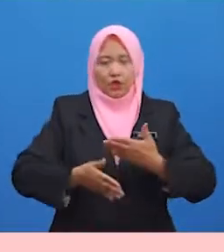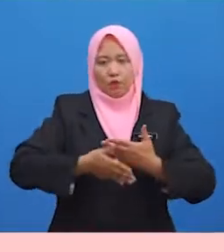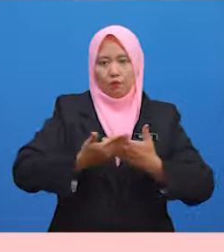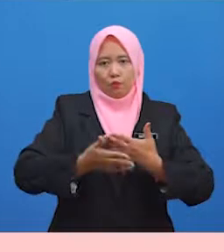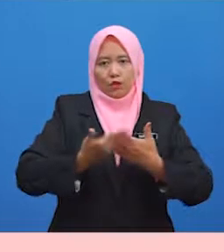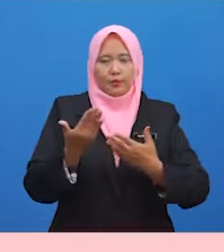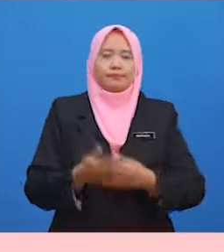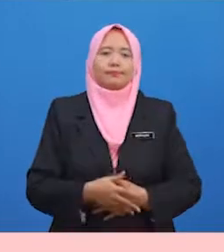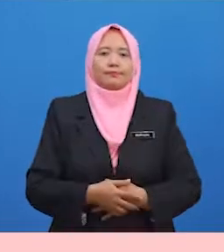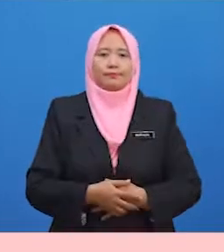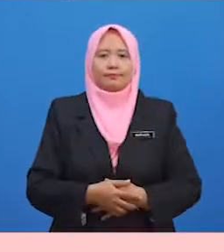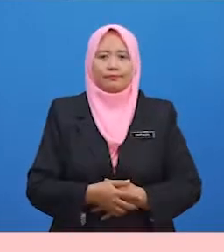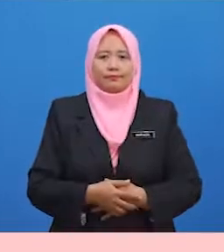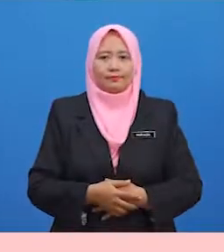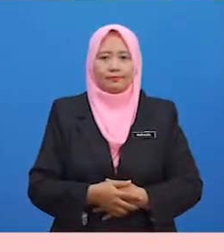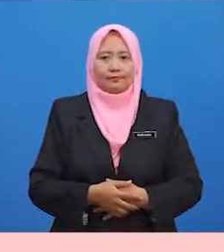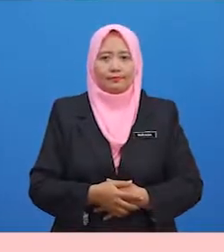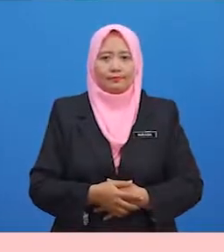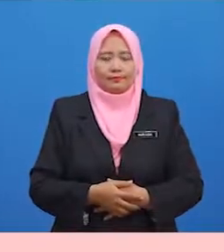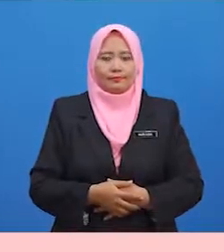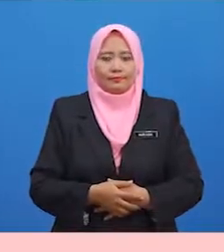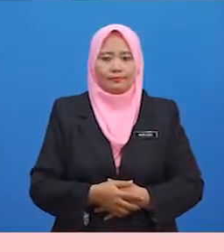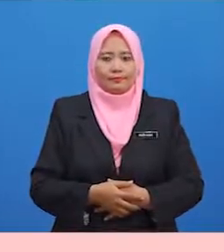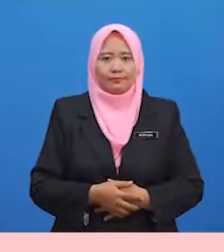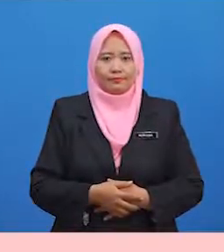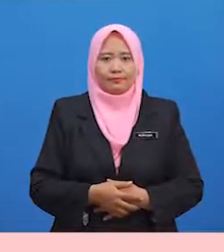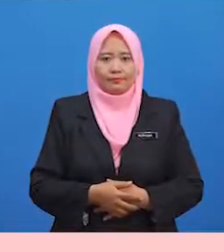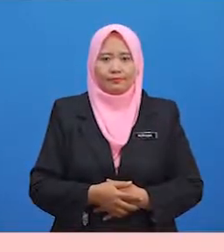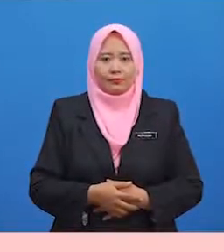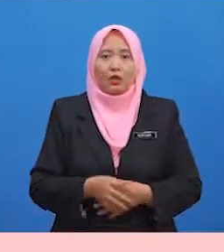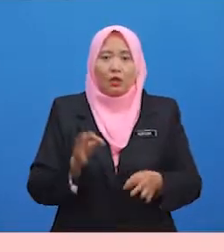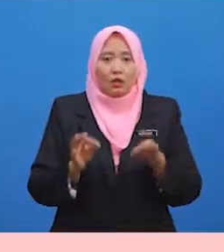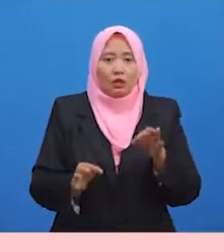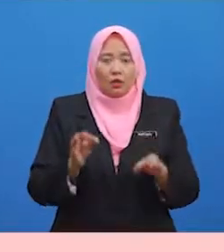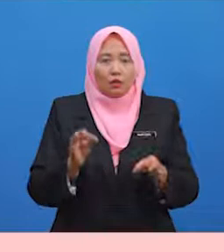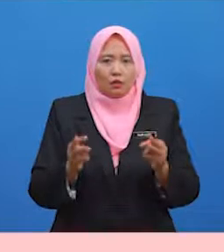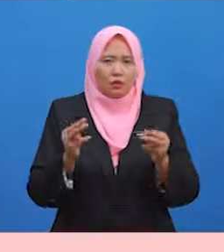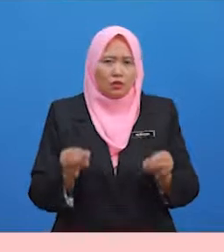yang mudah untuk memastikan tahap kecederaan yang dialami.